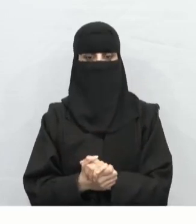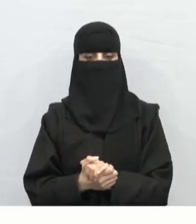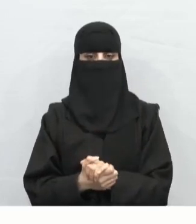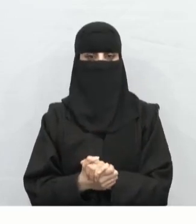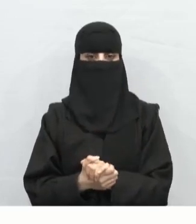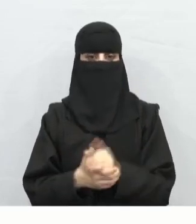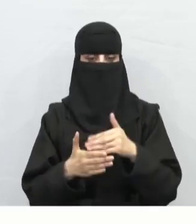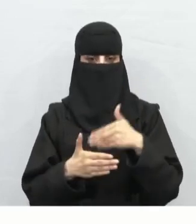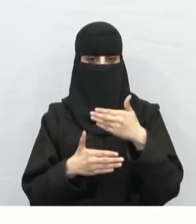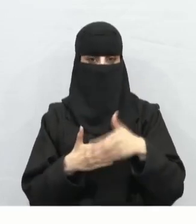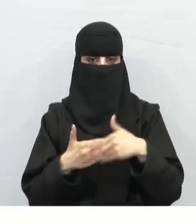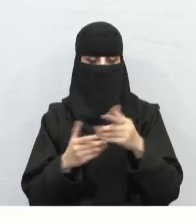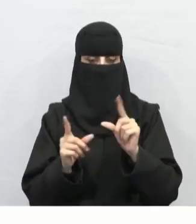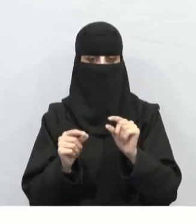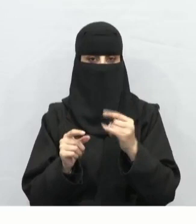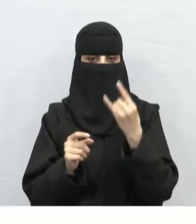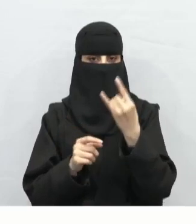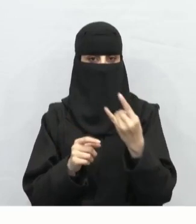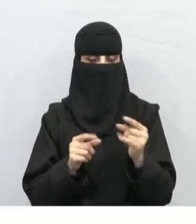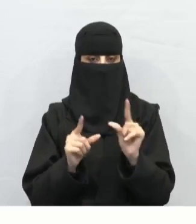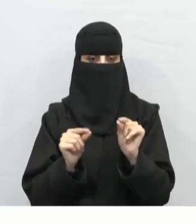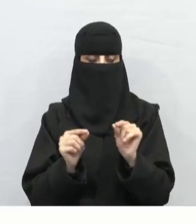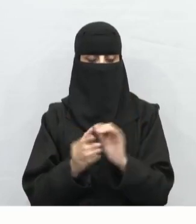واصلوا بصوت مسموع